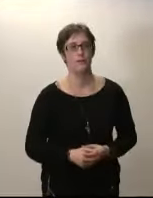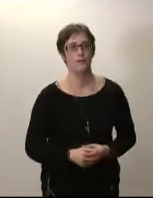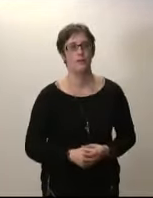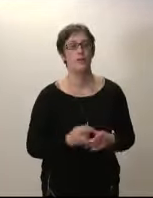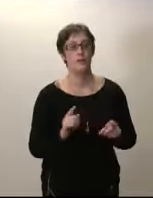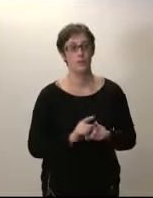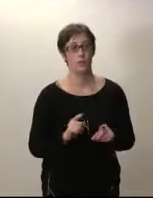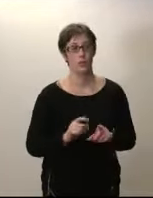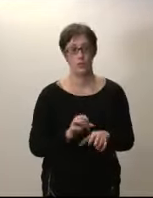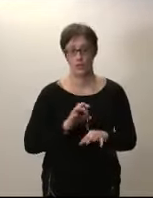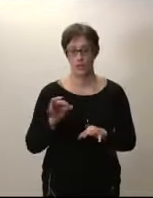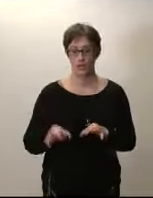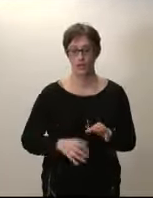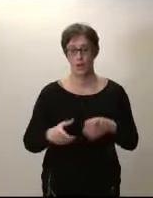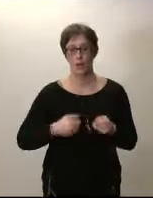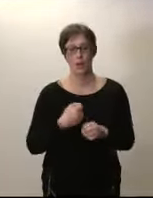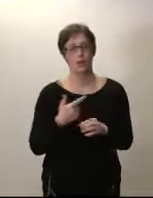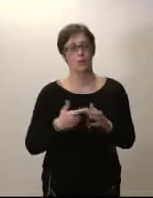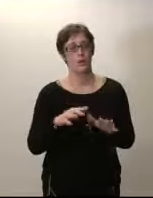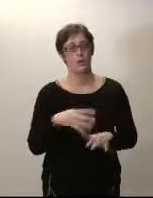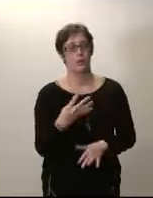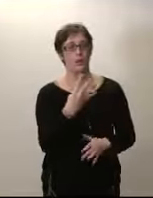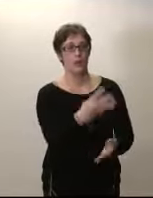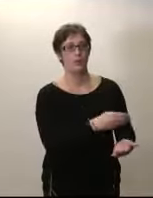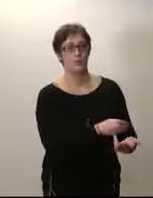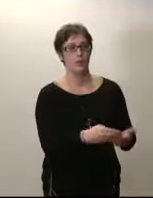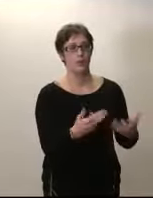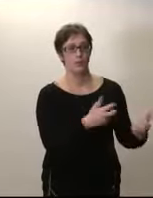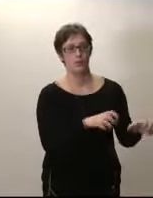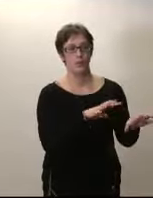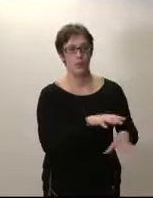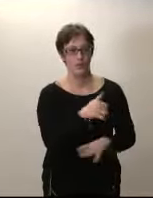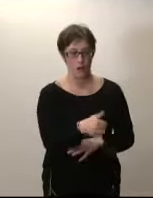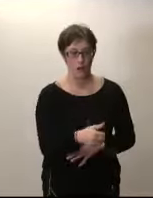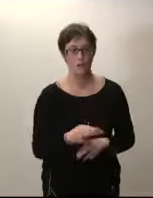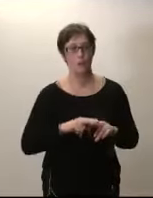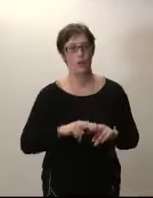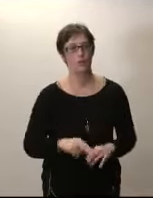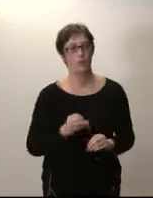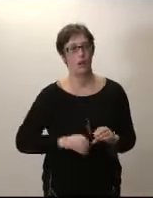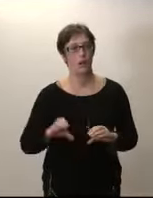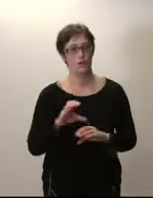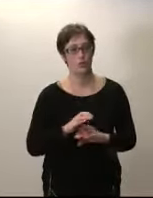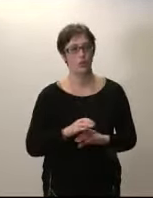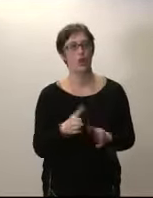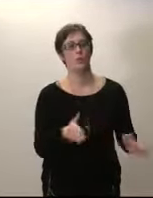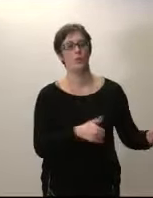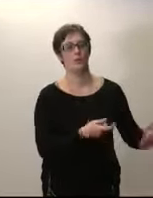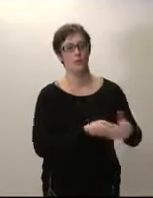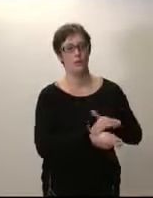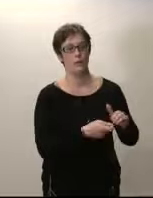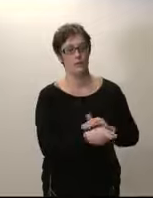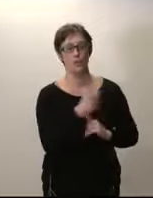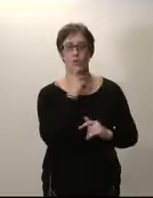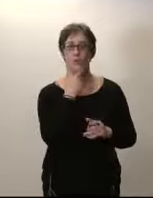l'année 2014, 4 841 000. Le résultat excédentaire de la section d'investissement, vous l'avez vu aussi tout à